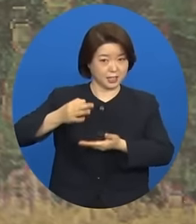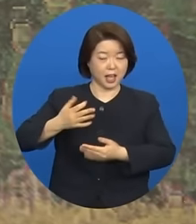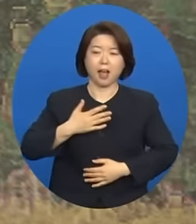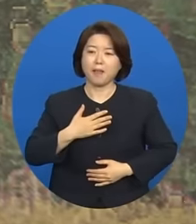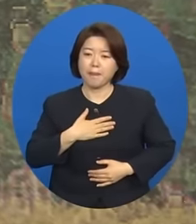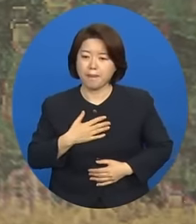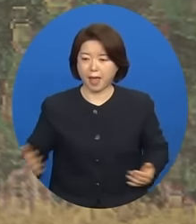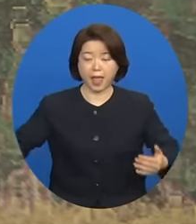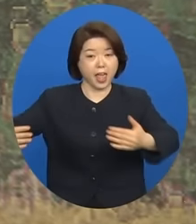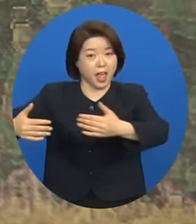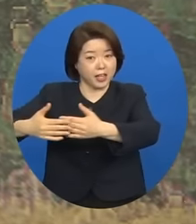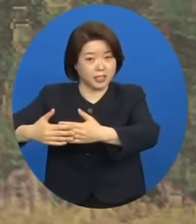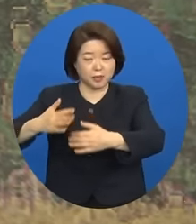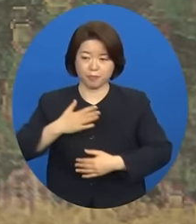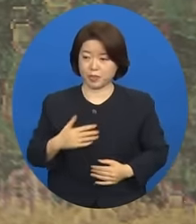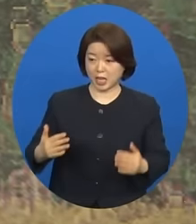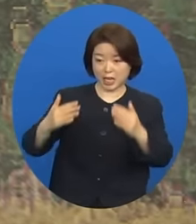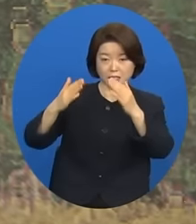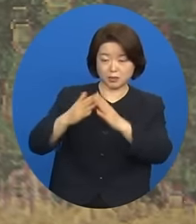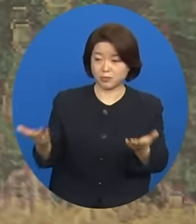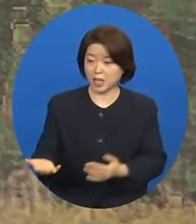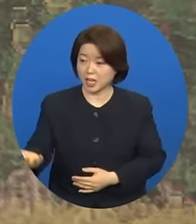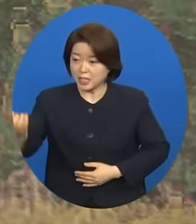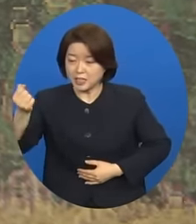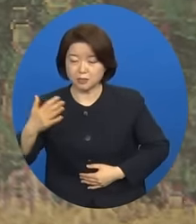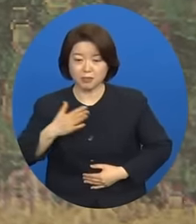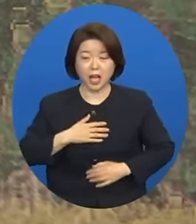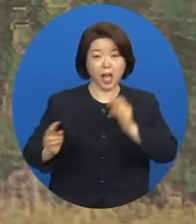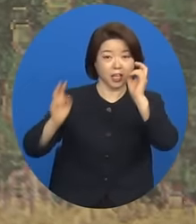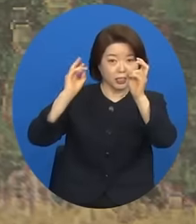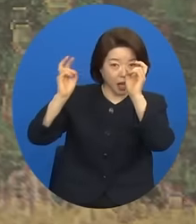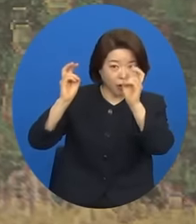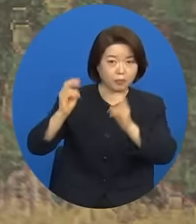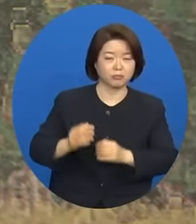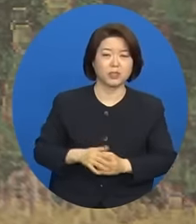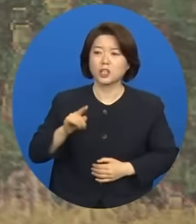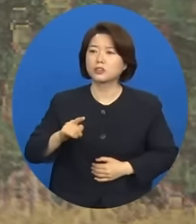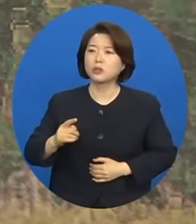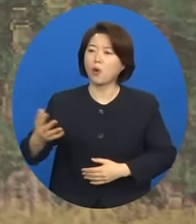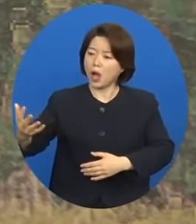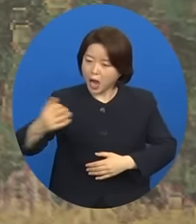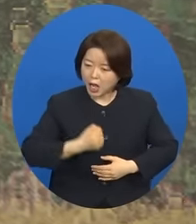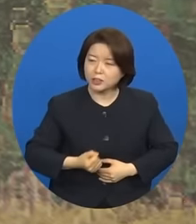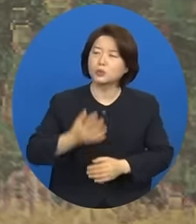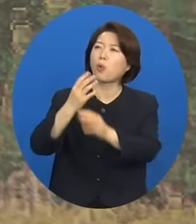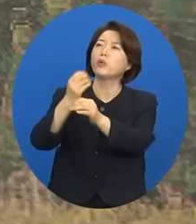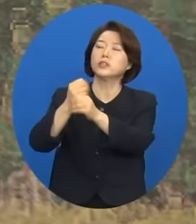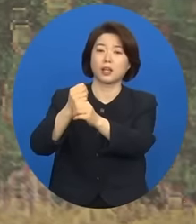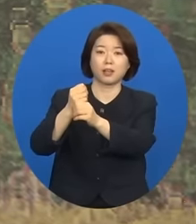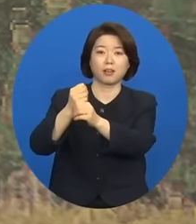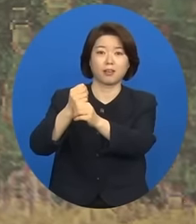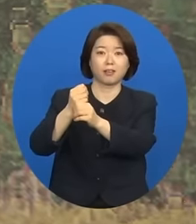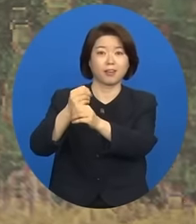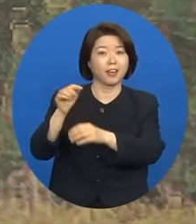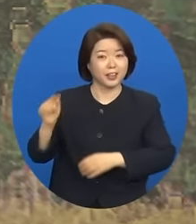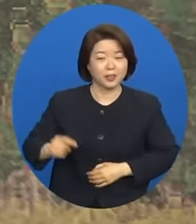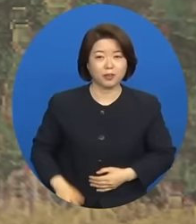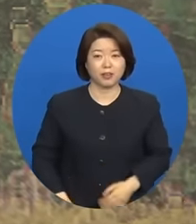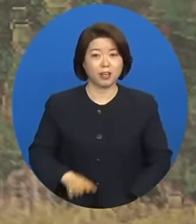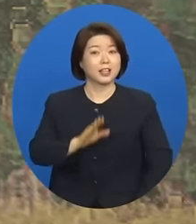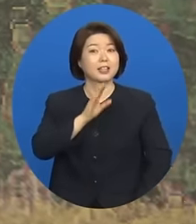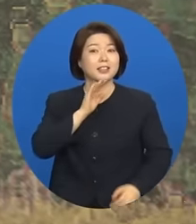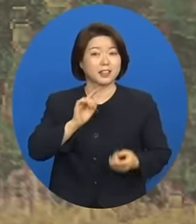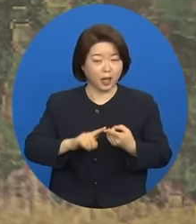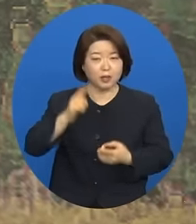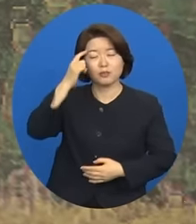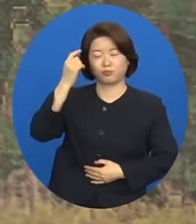나의 집, 나의 직장, 나의 사업 그거 언제 나는 하냐 이거예요. 그러면 당연하게 물을 수 있는